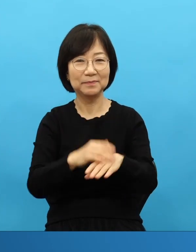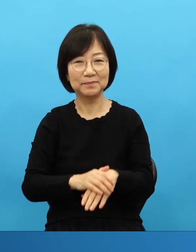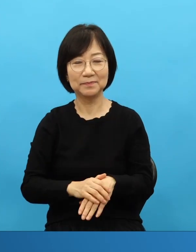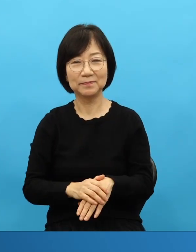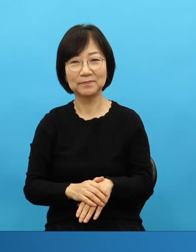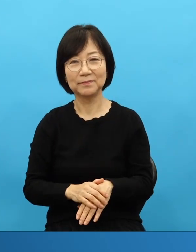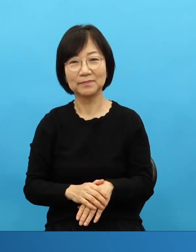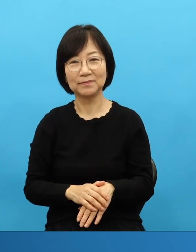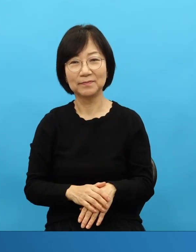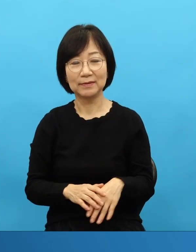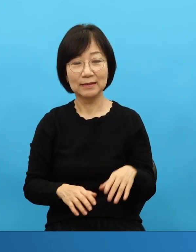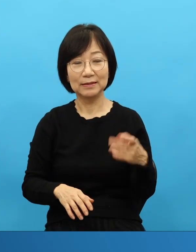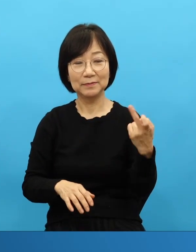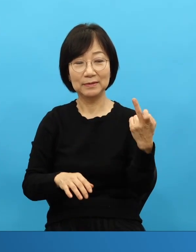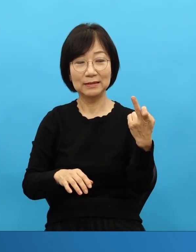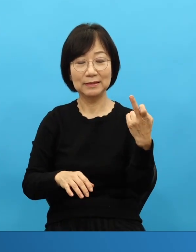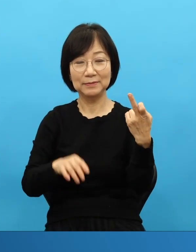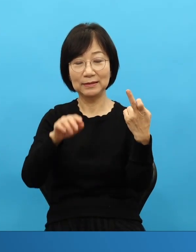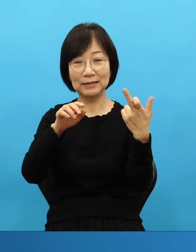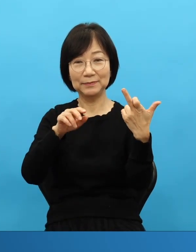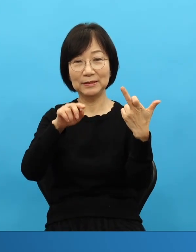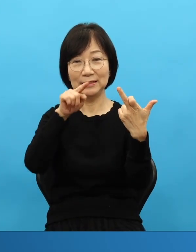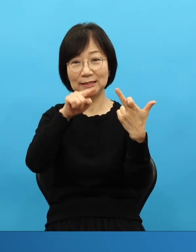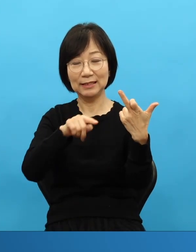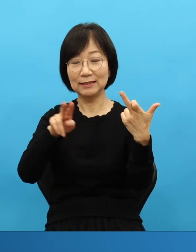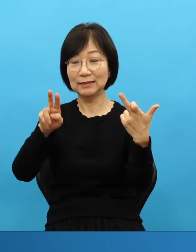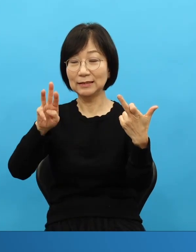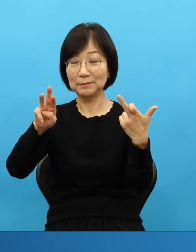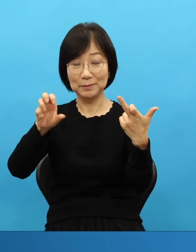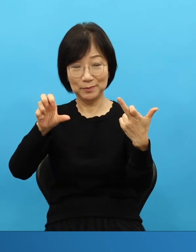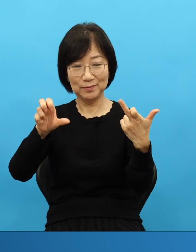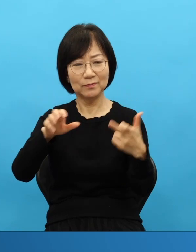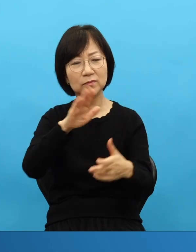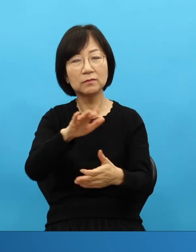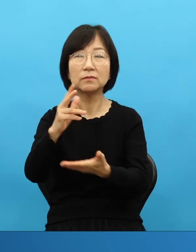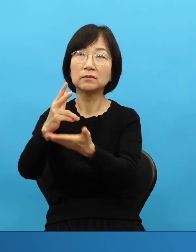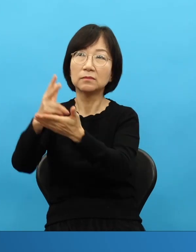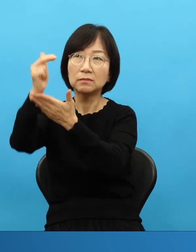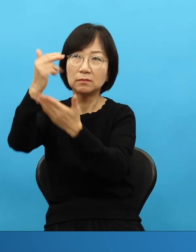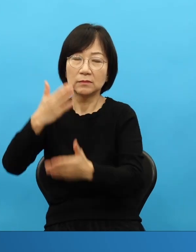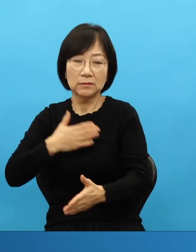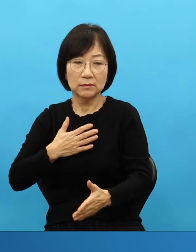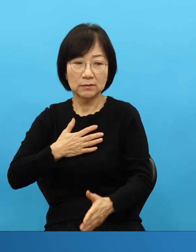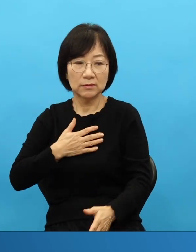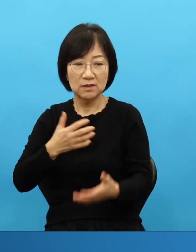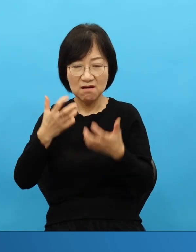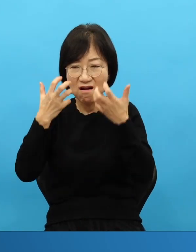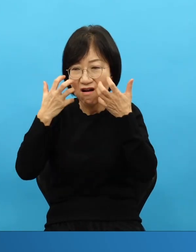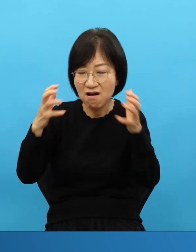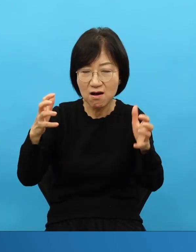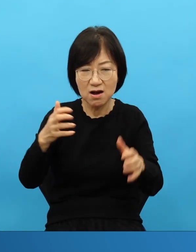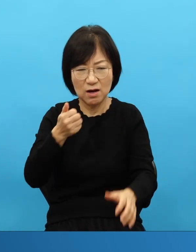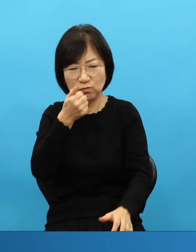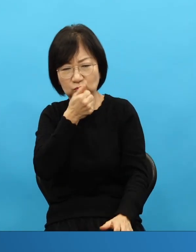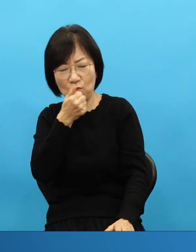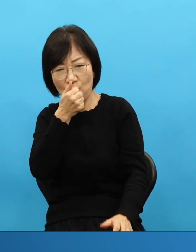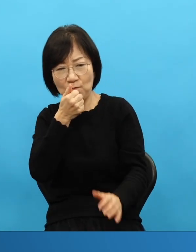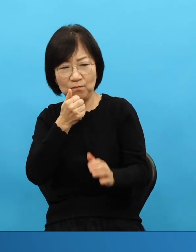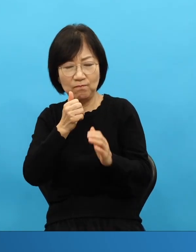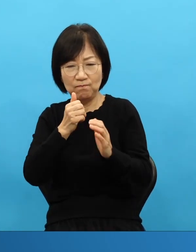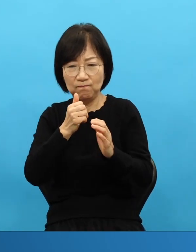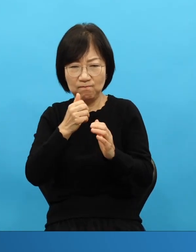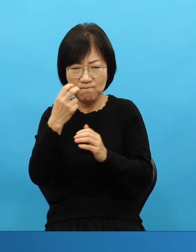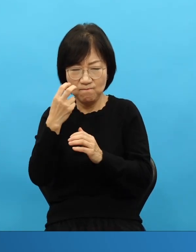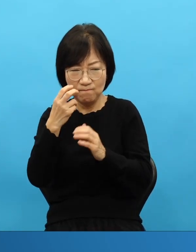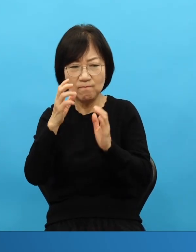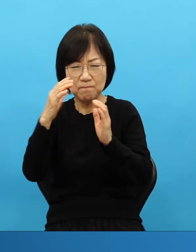여호와께서는 나를 사자와 곰에게서 건져주셨습니다. The Lord, He rescued me from the lion